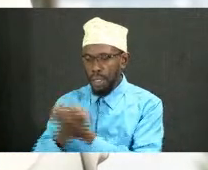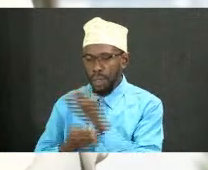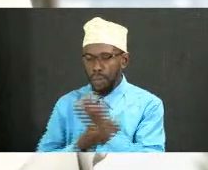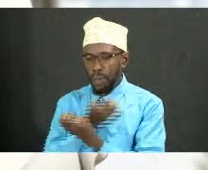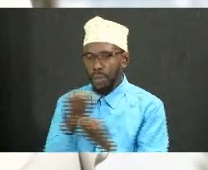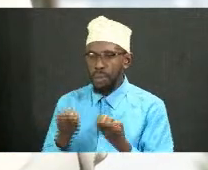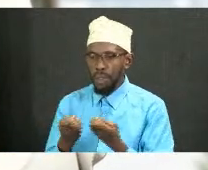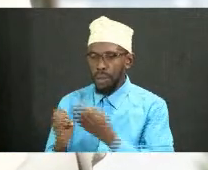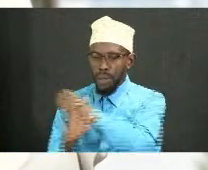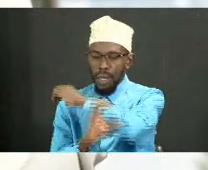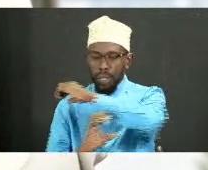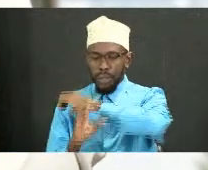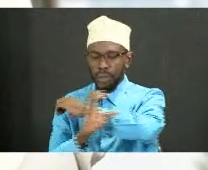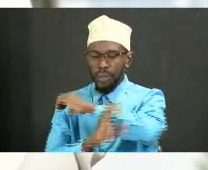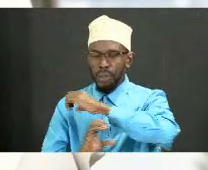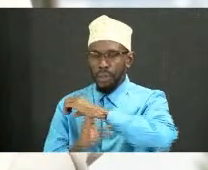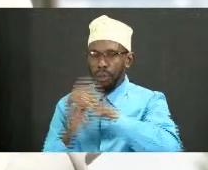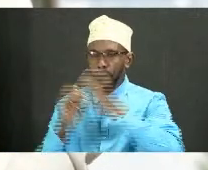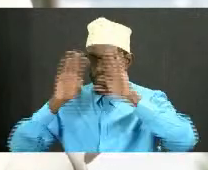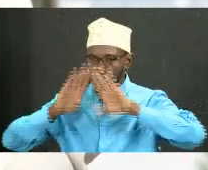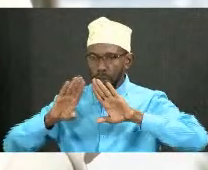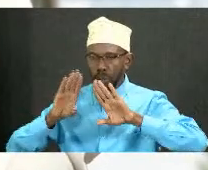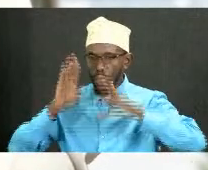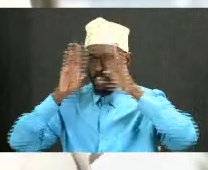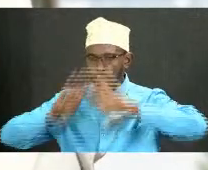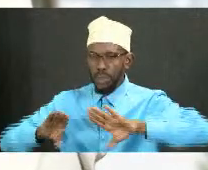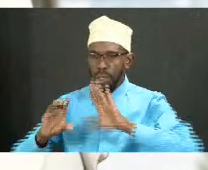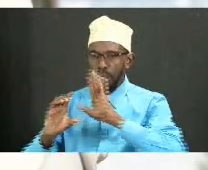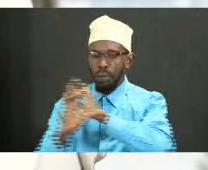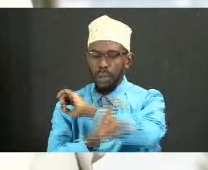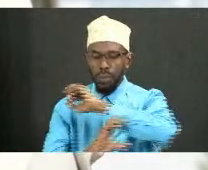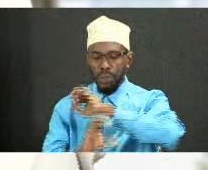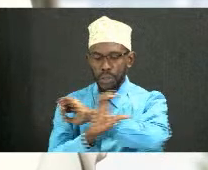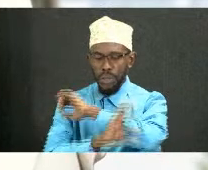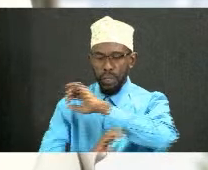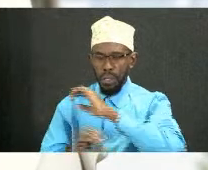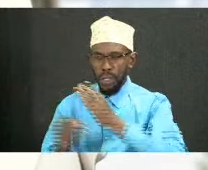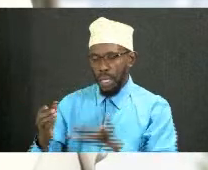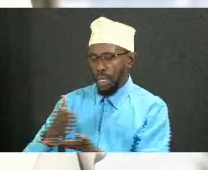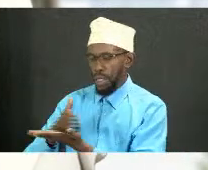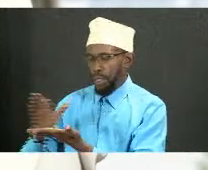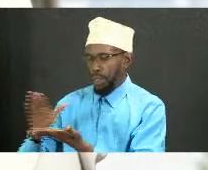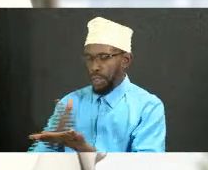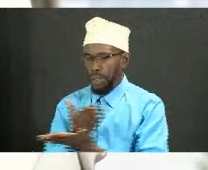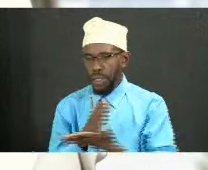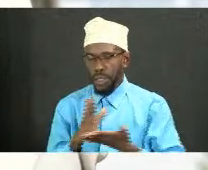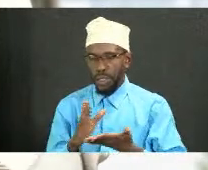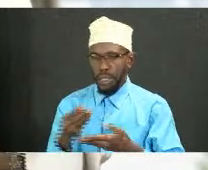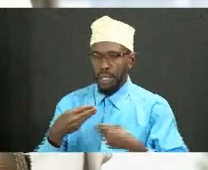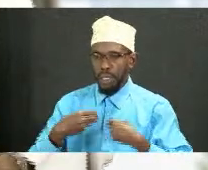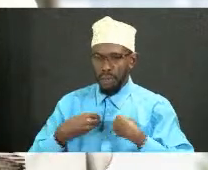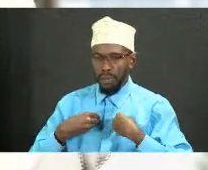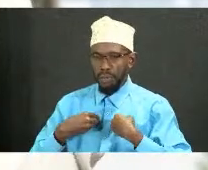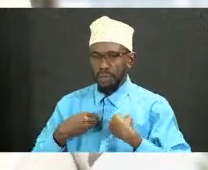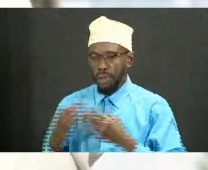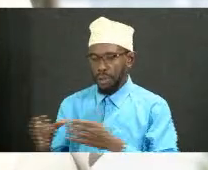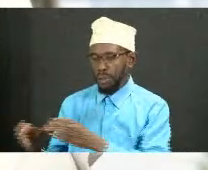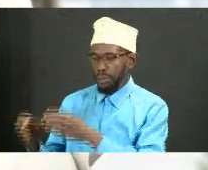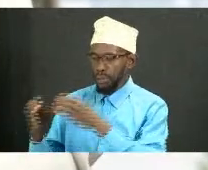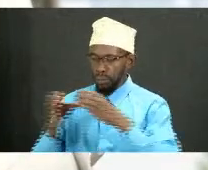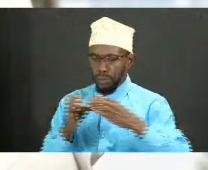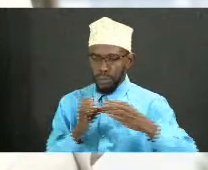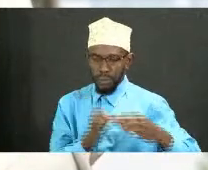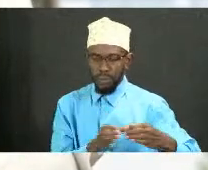wa inchi au dola ya Kiislamu, na ile mali ambayo itagawanywa, Mtume sallallahu alayhi wasallam akipata fungu